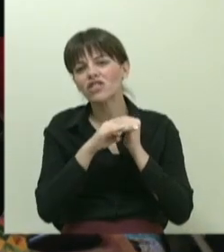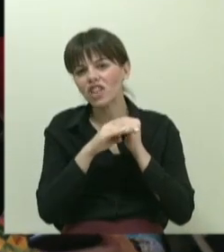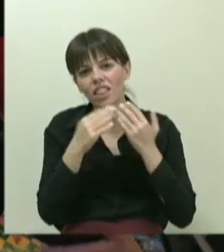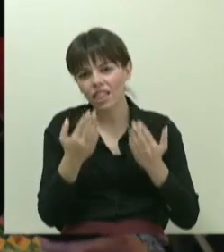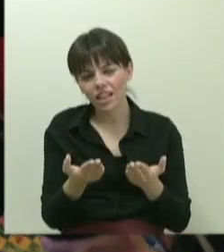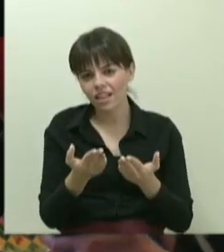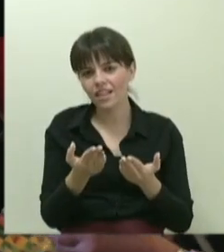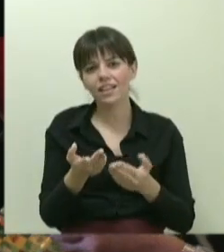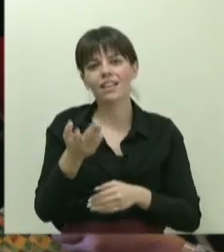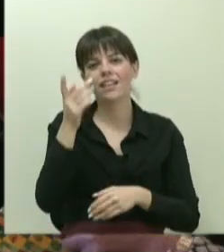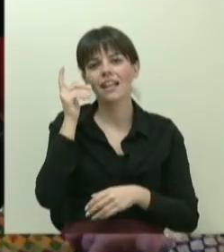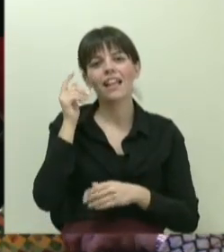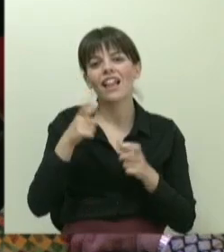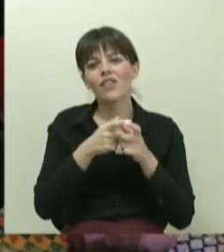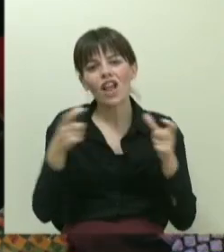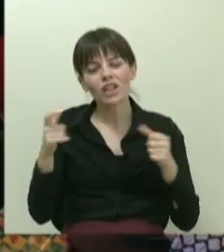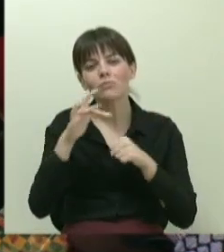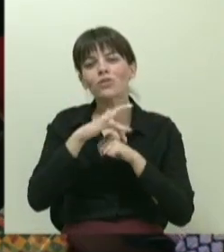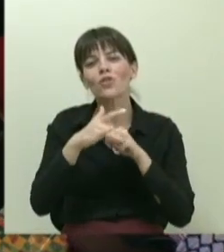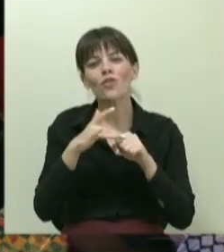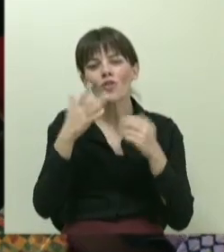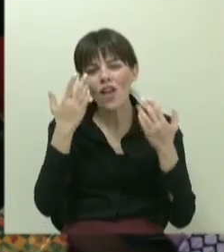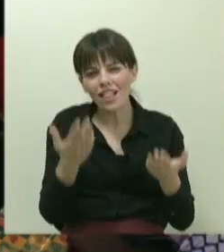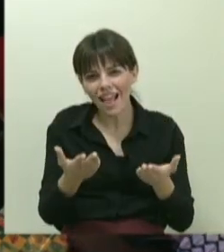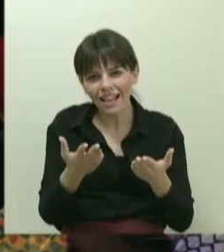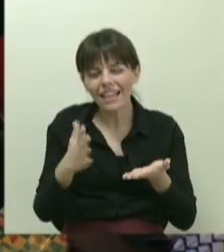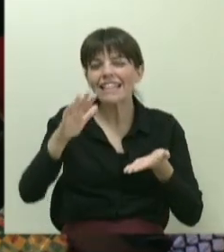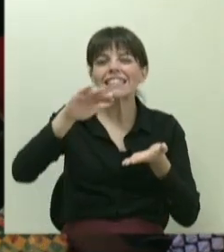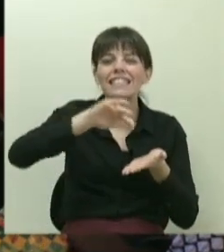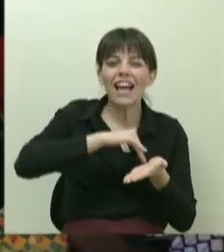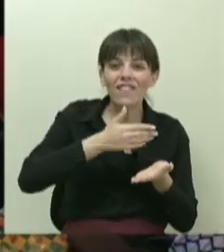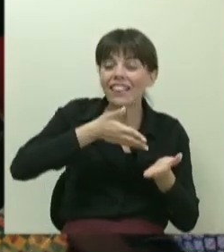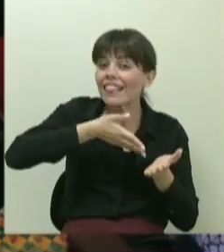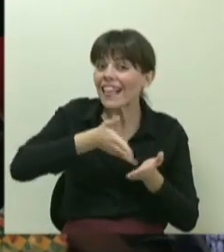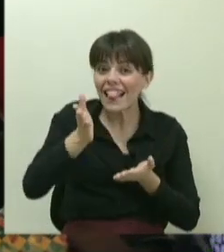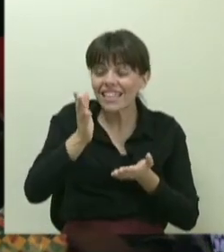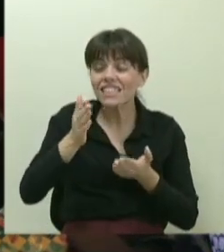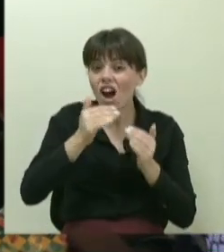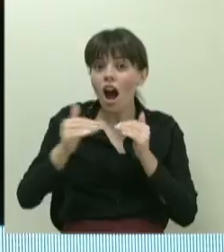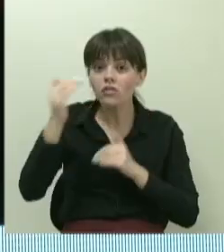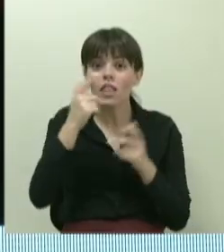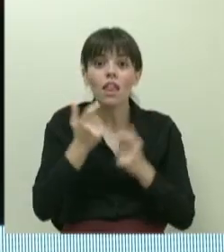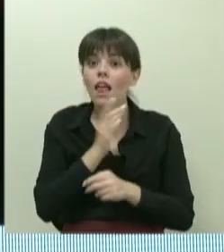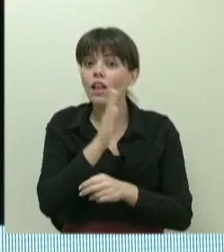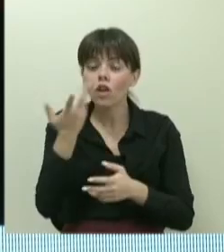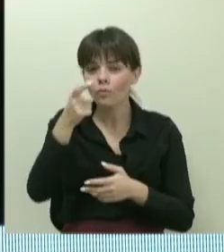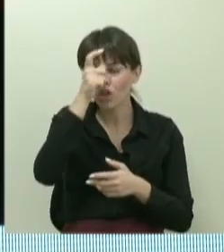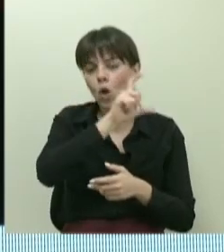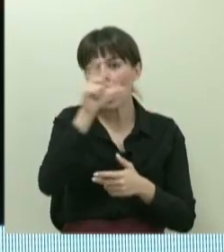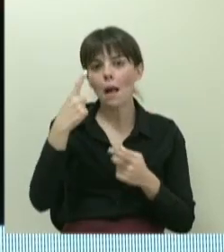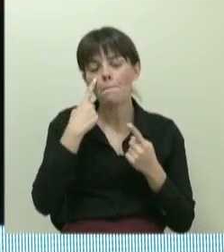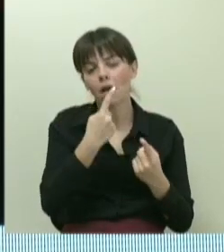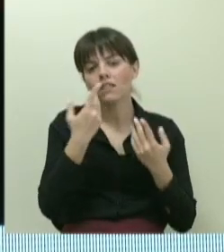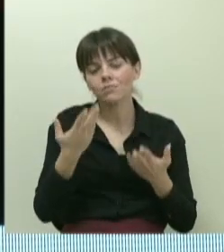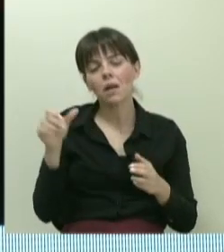Esas gelişmiş ülkelerde servet ve gelir arttıkça nereye gittiğiniz. Türkiye'ye